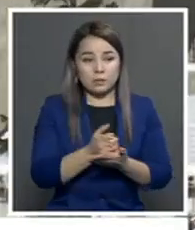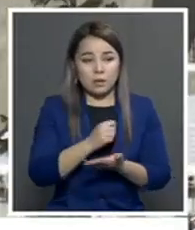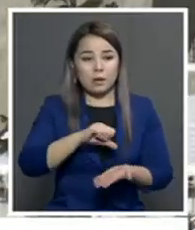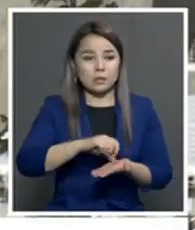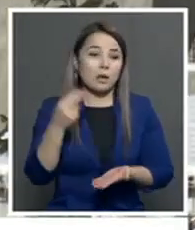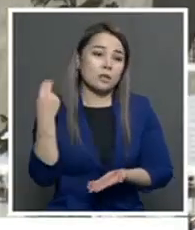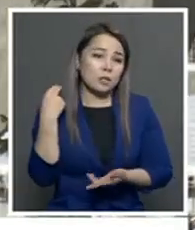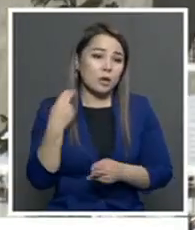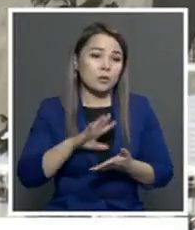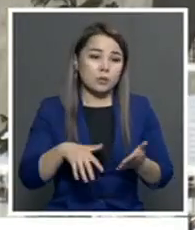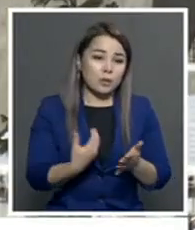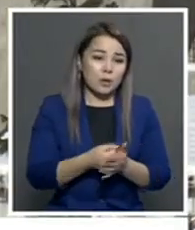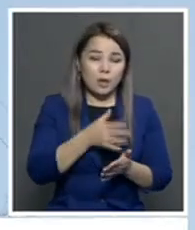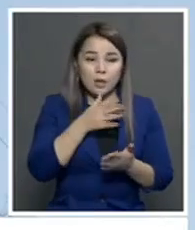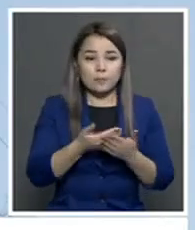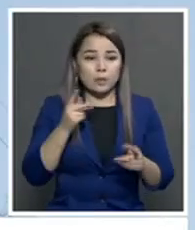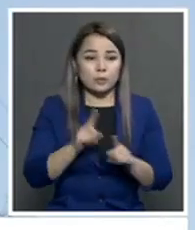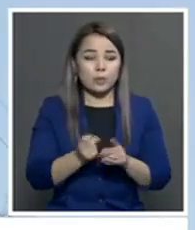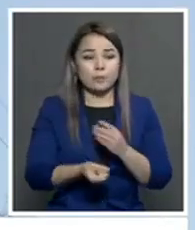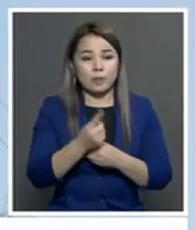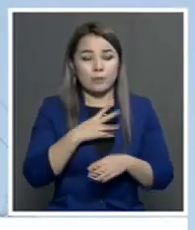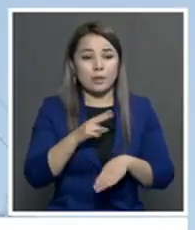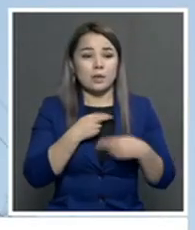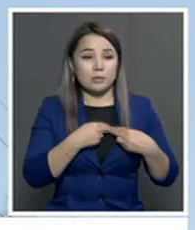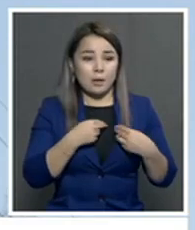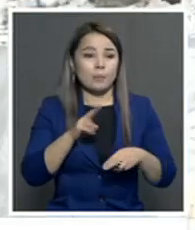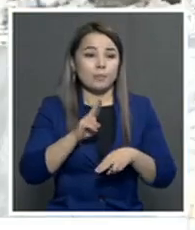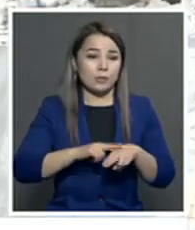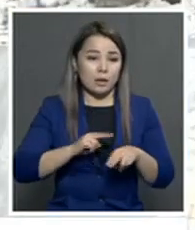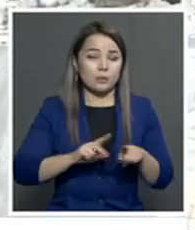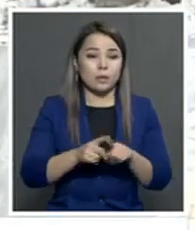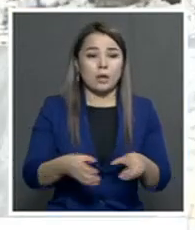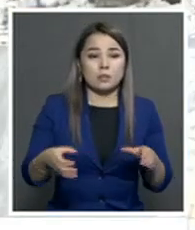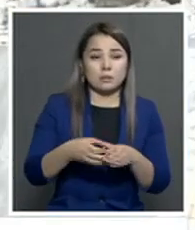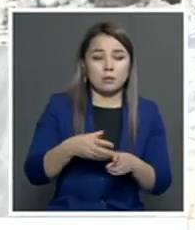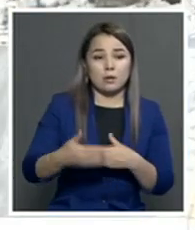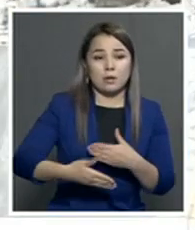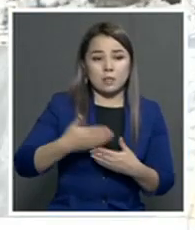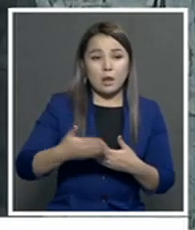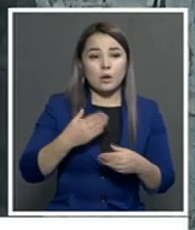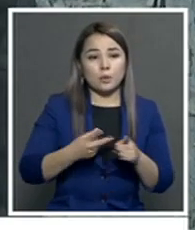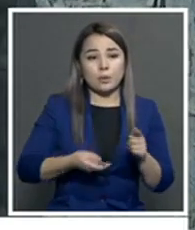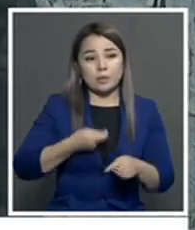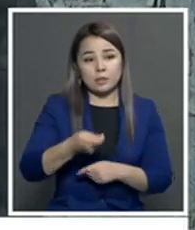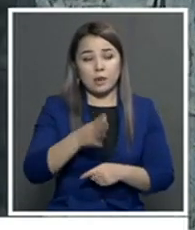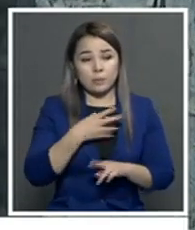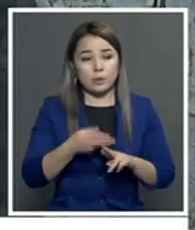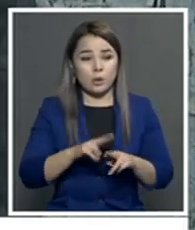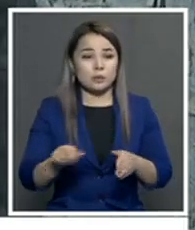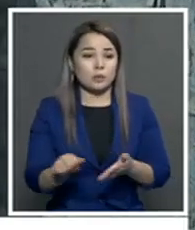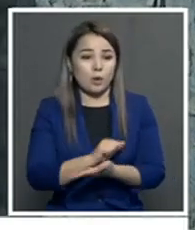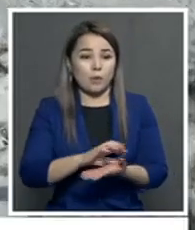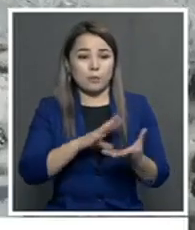қатысты да осыған дейін бірнеше рет туындаған. Еңбек инспекциясы тексеріп, мердігерді әкімшілік жауапқа да тартқан. Ал бұл жолы